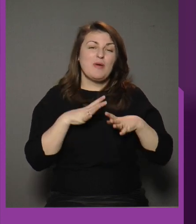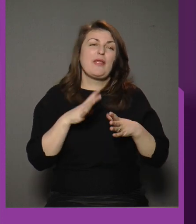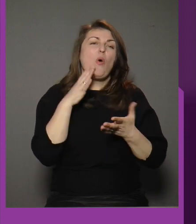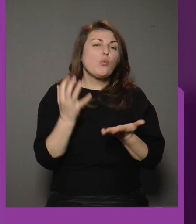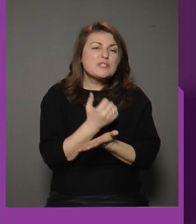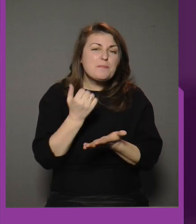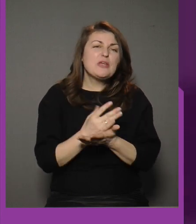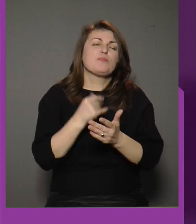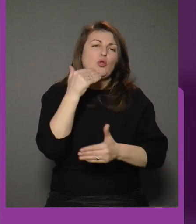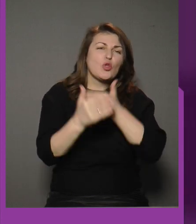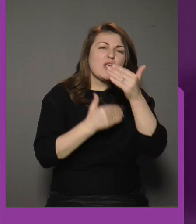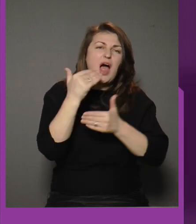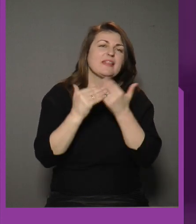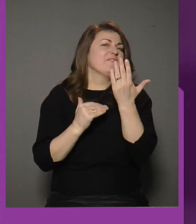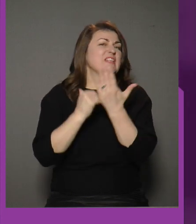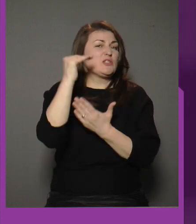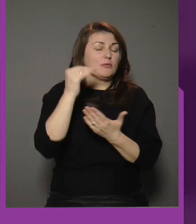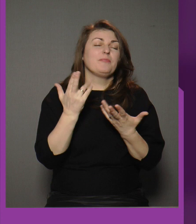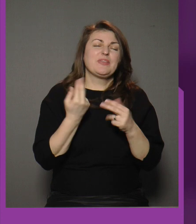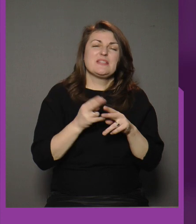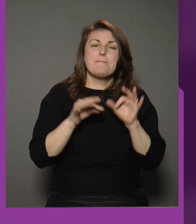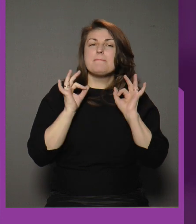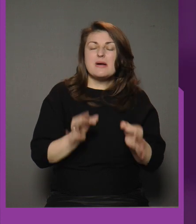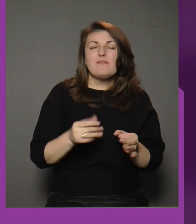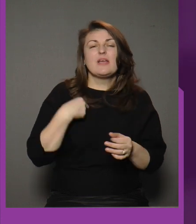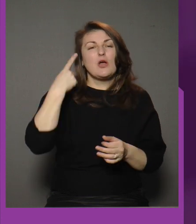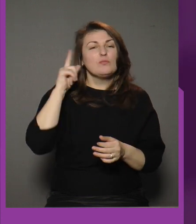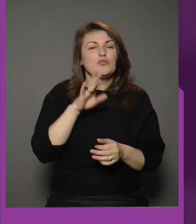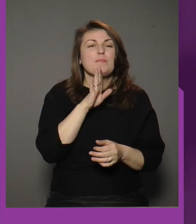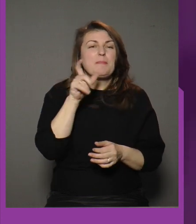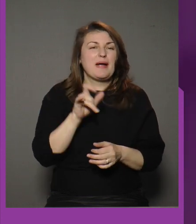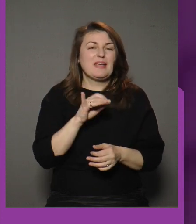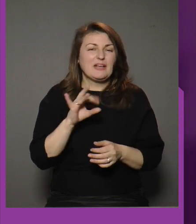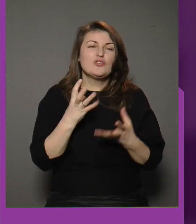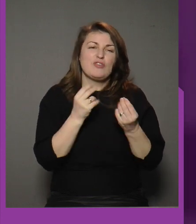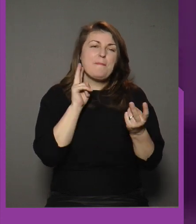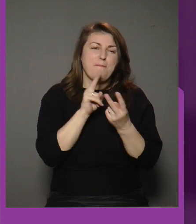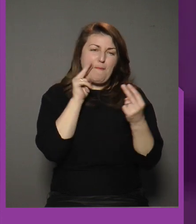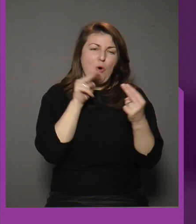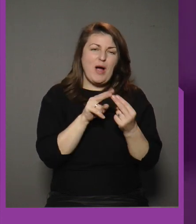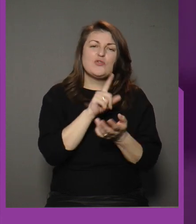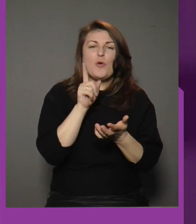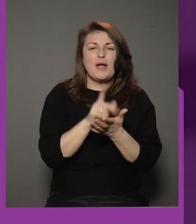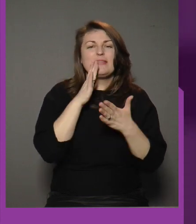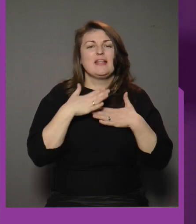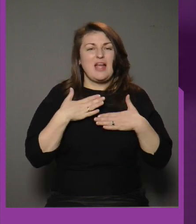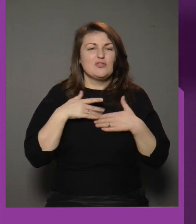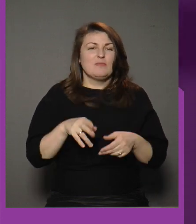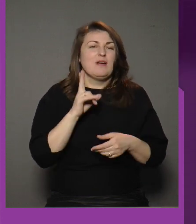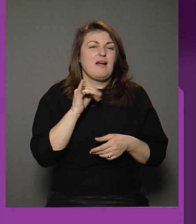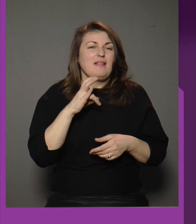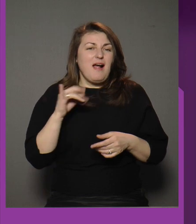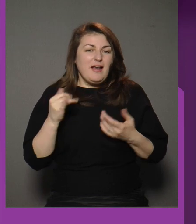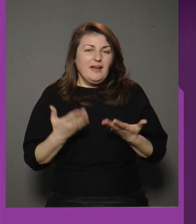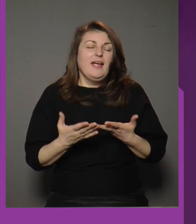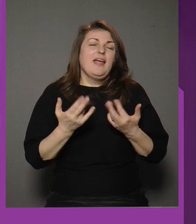успішними і досягати висот. Так. Це правда. Я думаю, що ми пані Ірину ще побачимо обов'язково на нашому каналі. Як